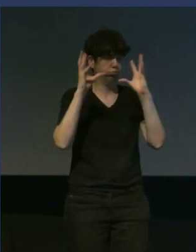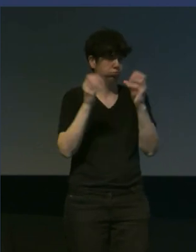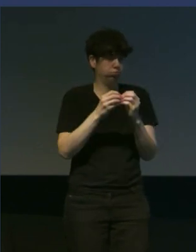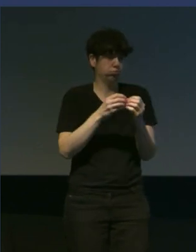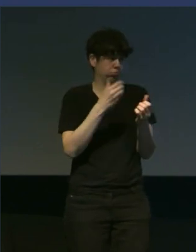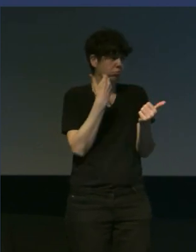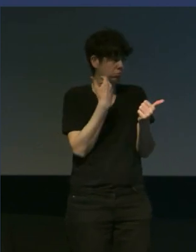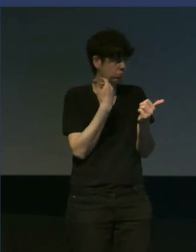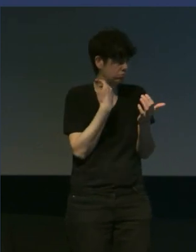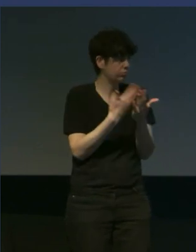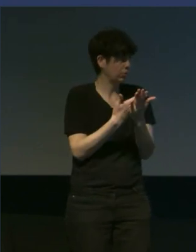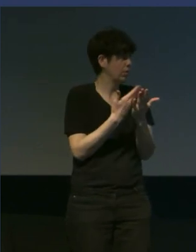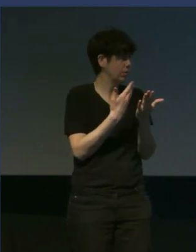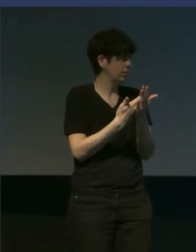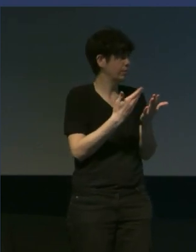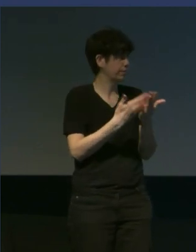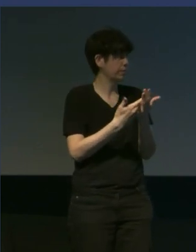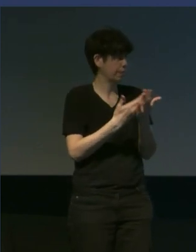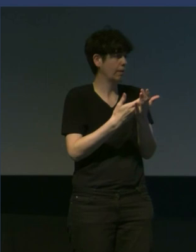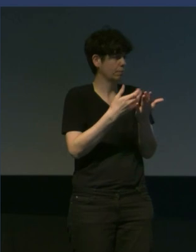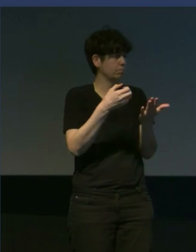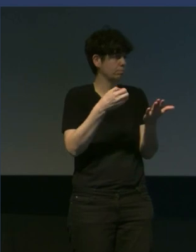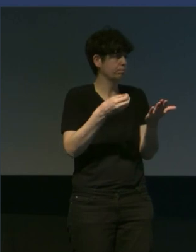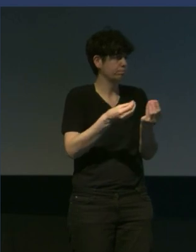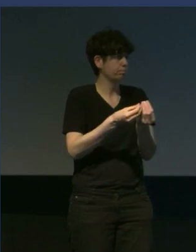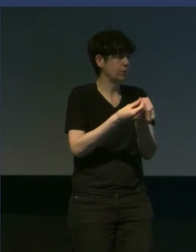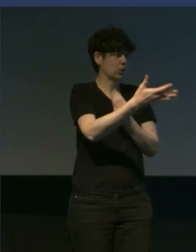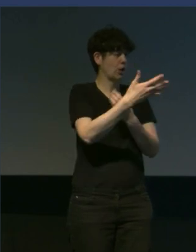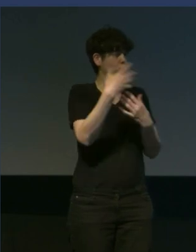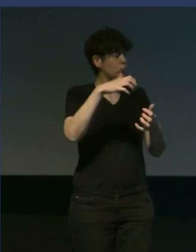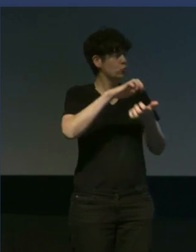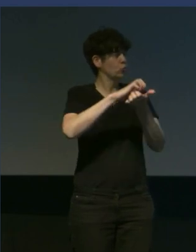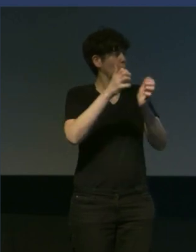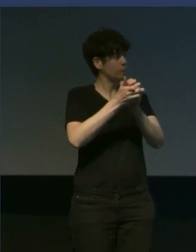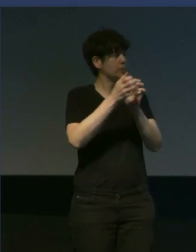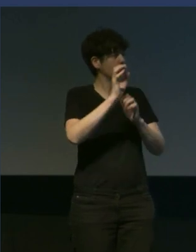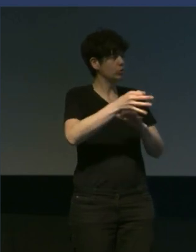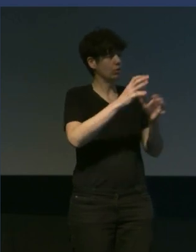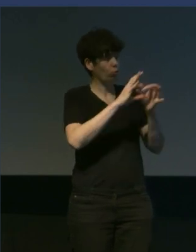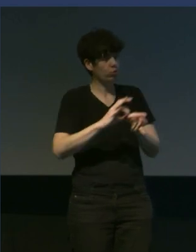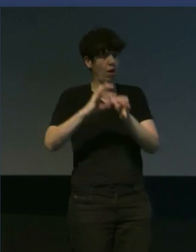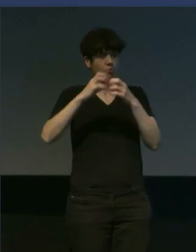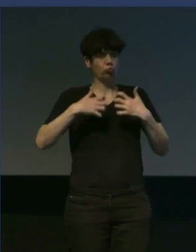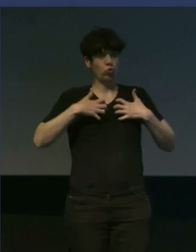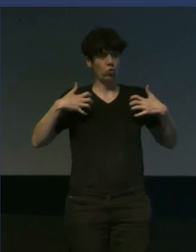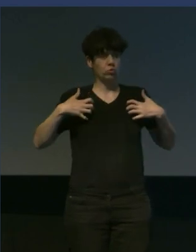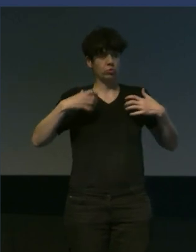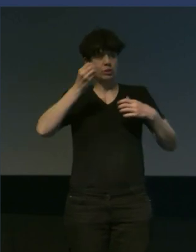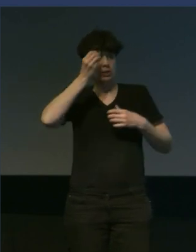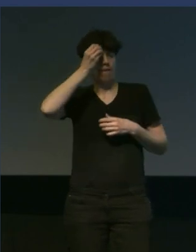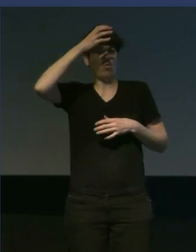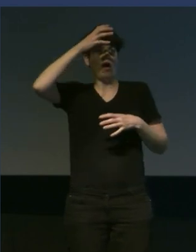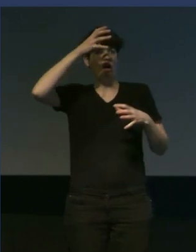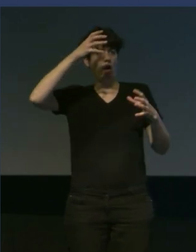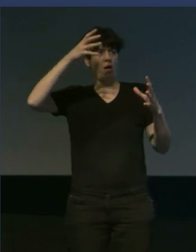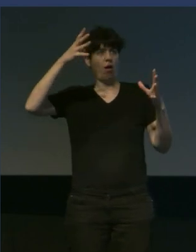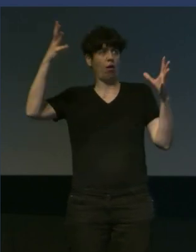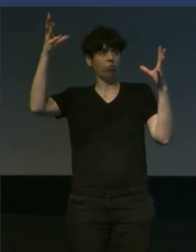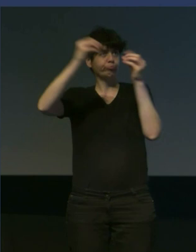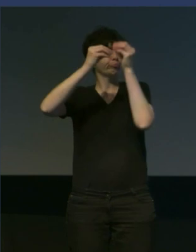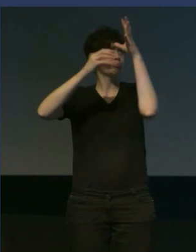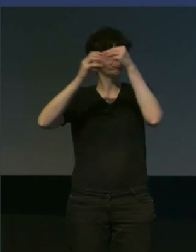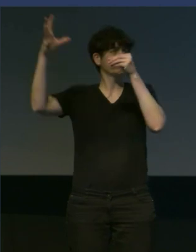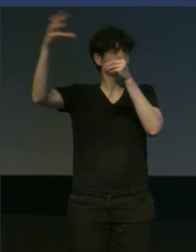complexités du message aussi, c'est qu'il est en fait lié à une accumulation de savoirs de personnes